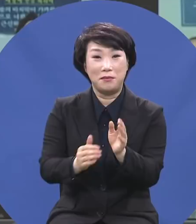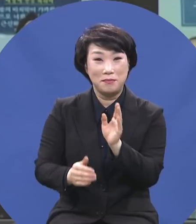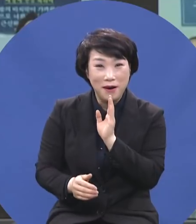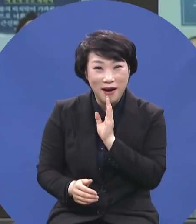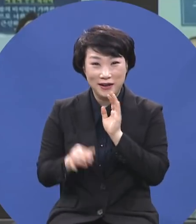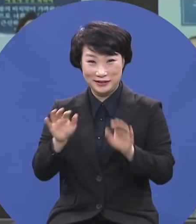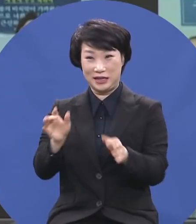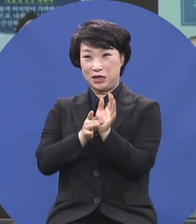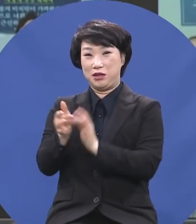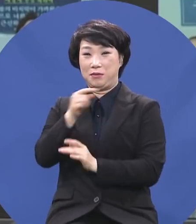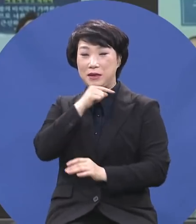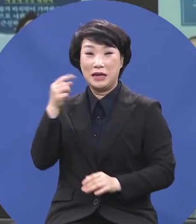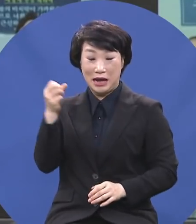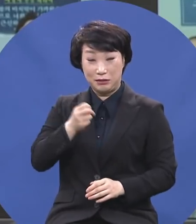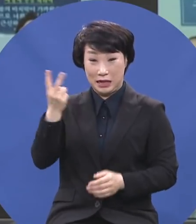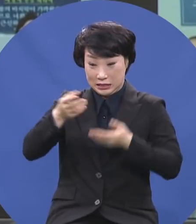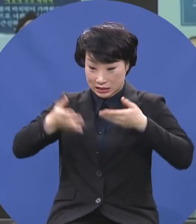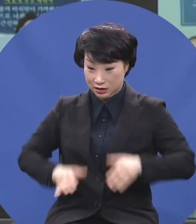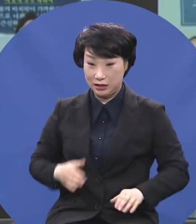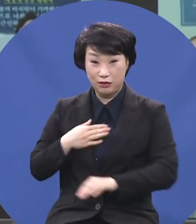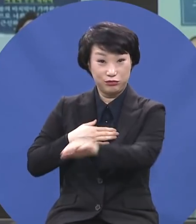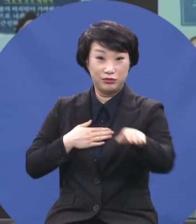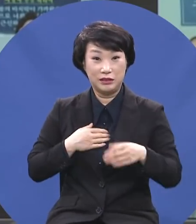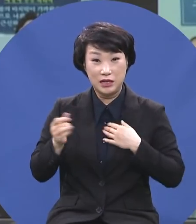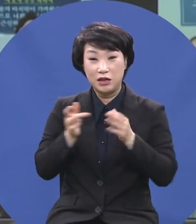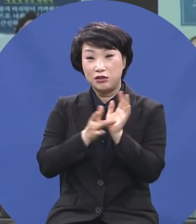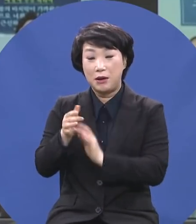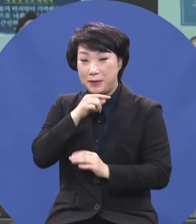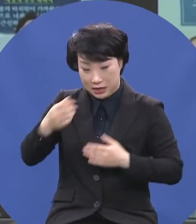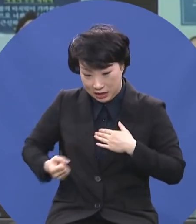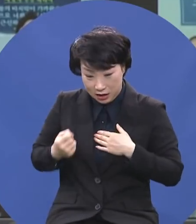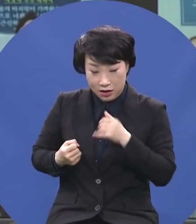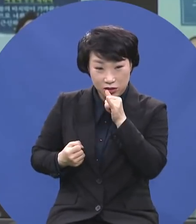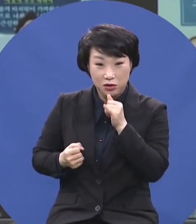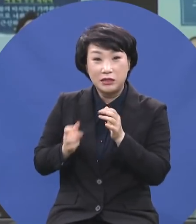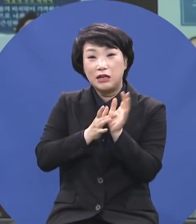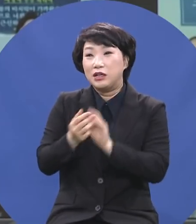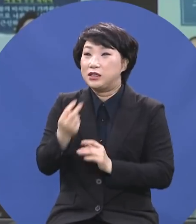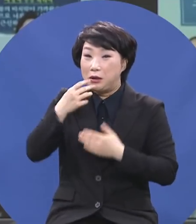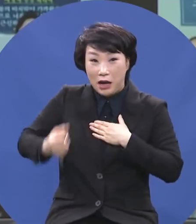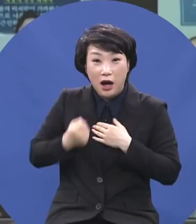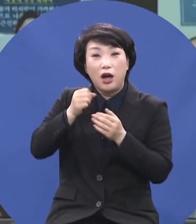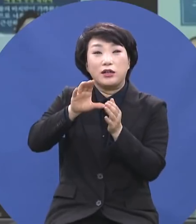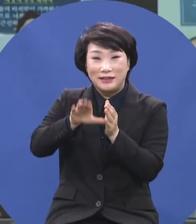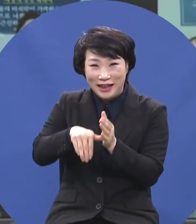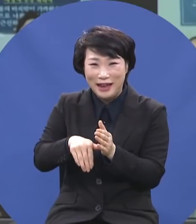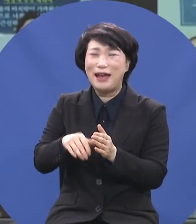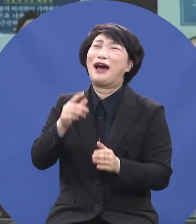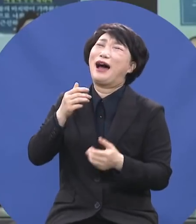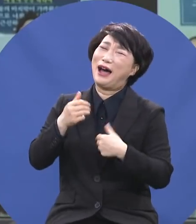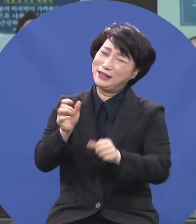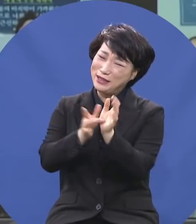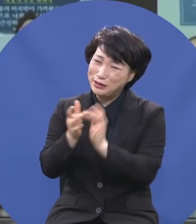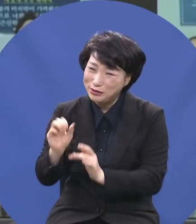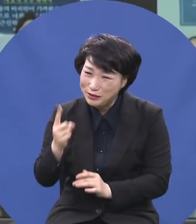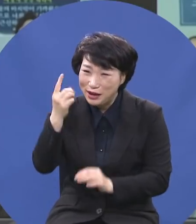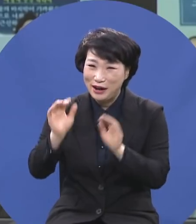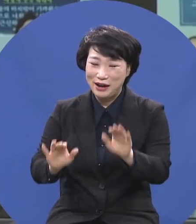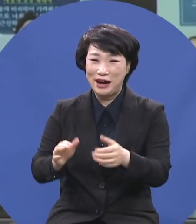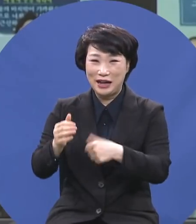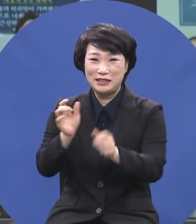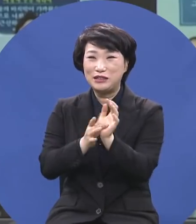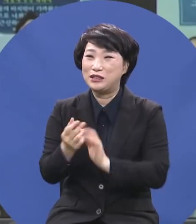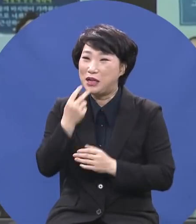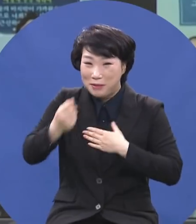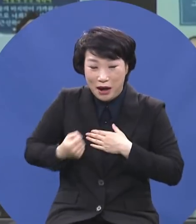피로 거듭나서 그 피가 내 안에 있고 그 생명이 내 안에 있을 때 아들 때문에 아들의